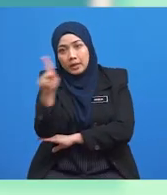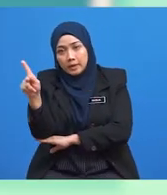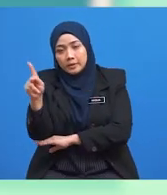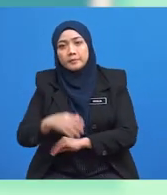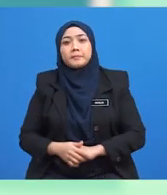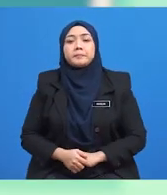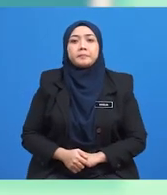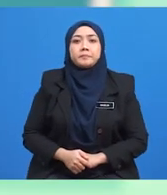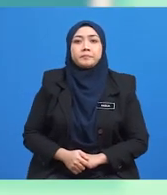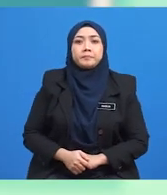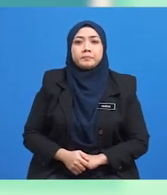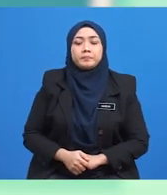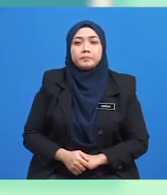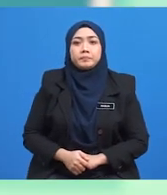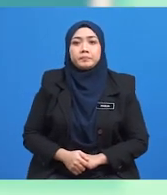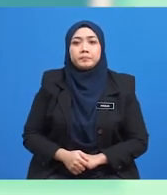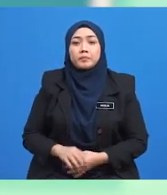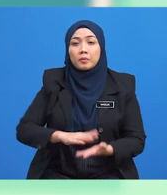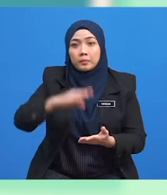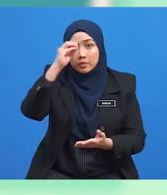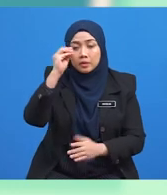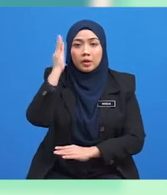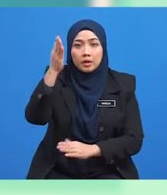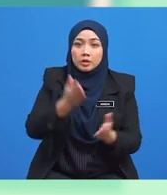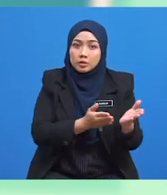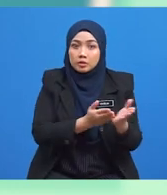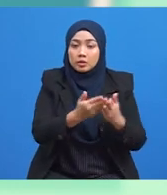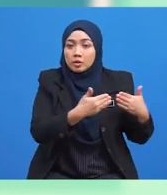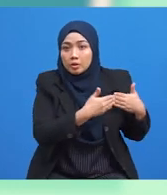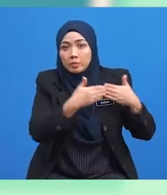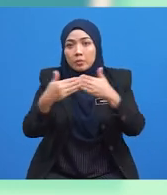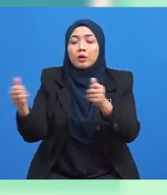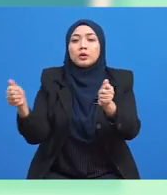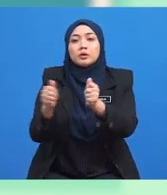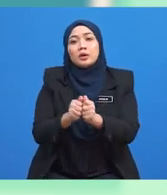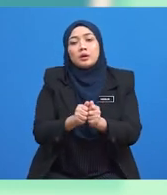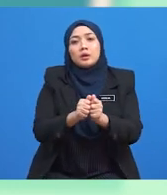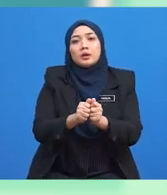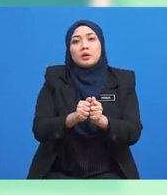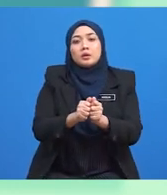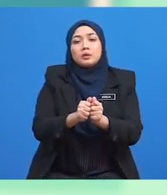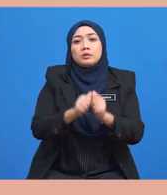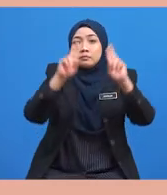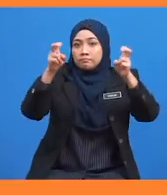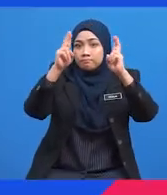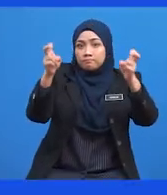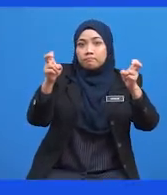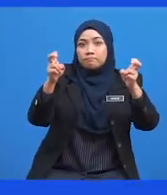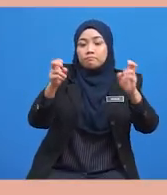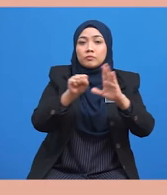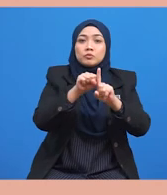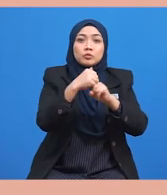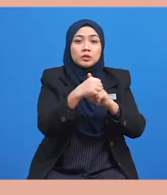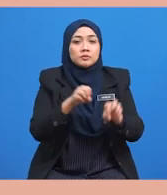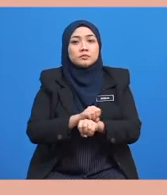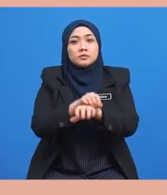Murid-murid, sesi pembelajaran kita akan diteruskan dengan bahagian kedua bab ini iaitu sukatan